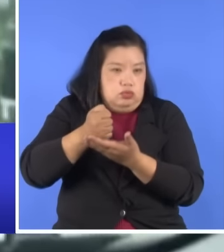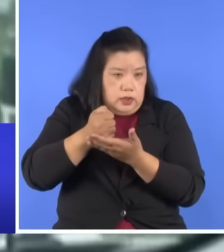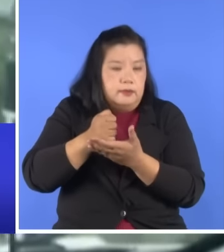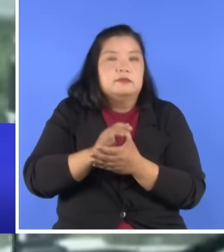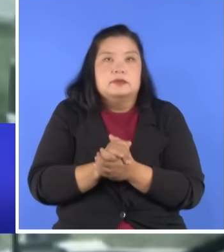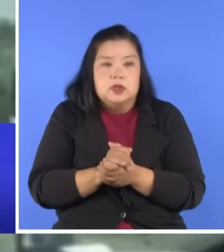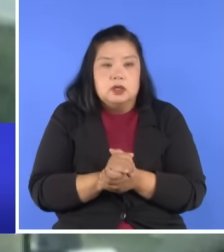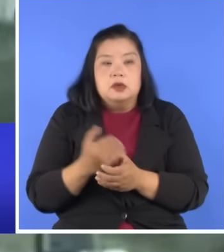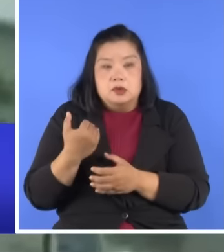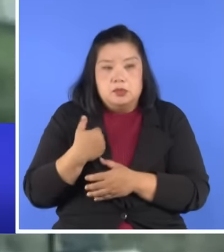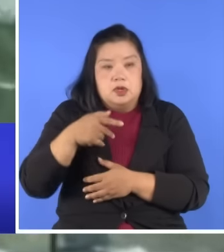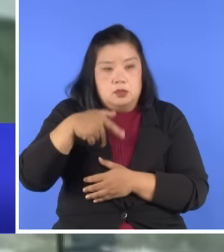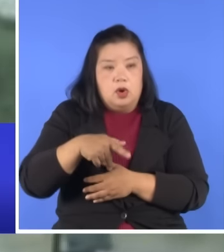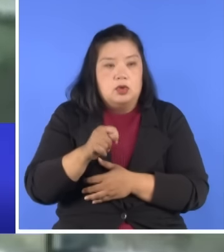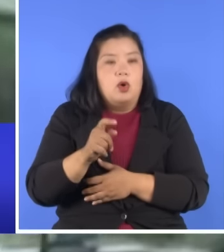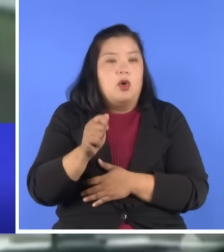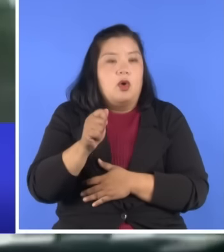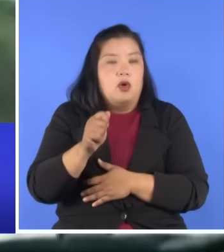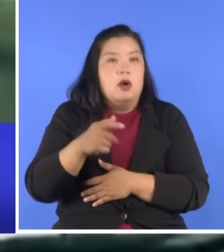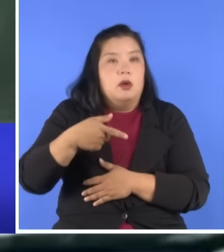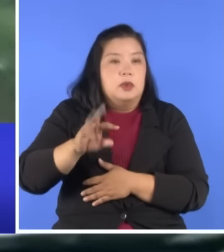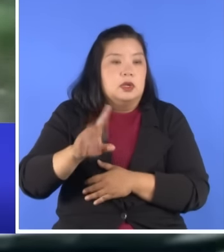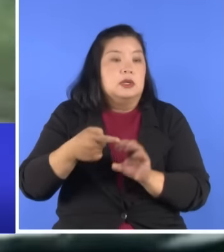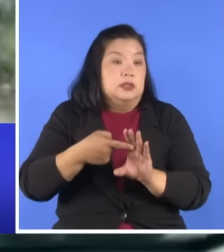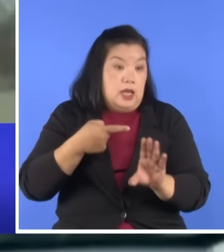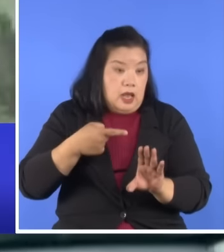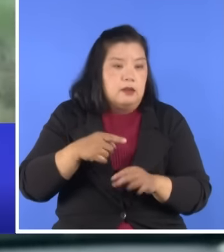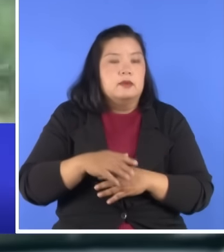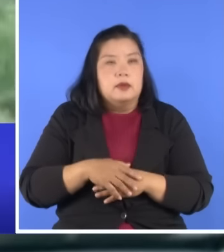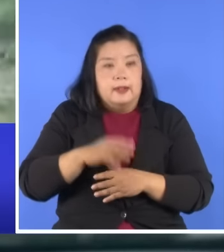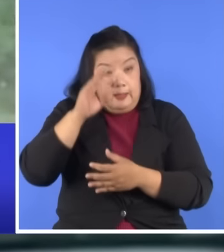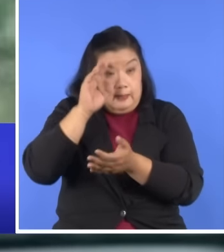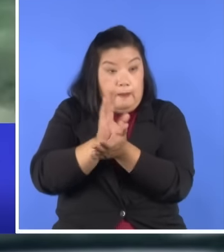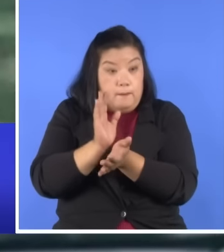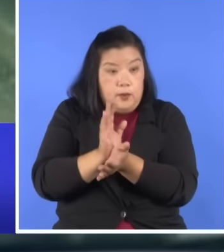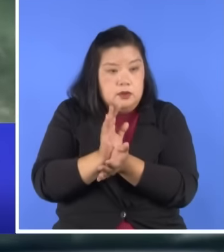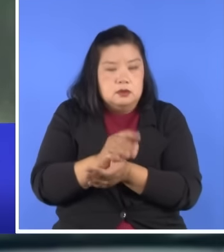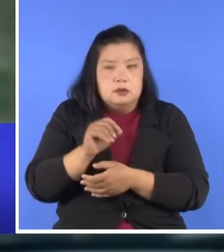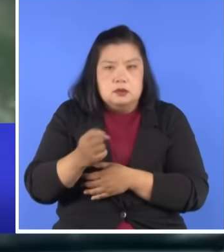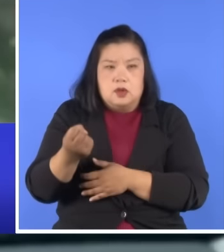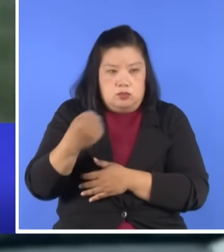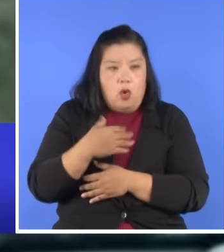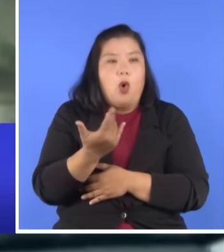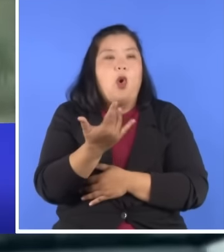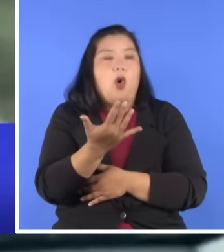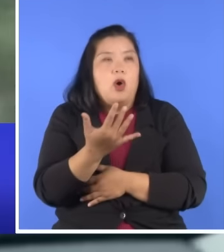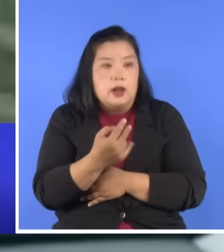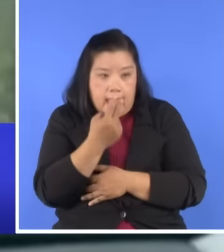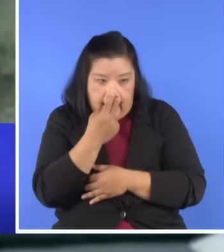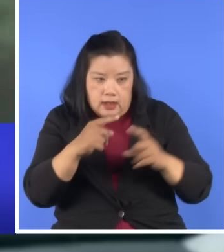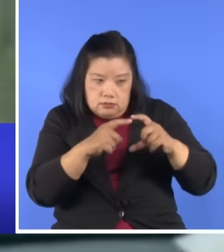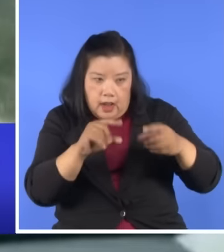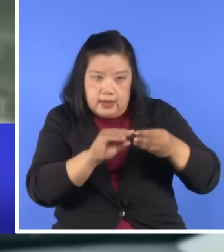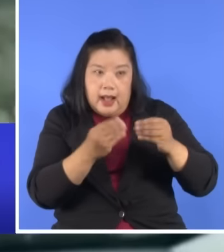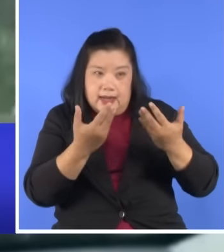นี้ทางพันตำรวจเอกปรีชานิสัยสมผู้กำกับการสถานีตำรวจธรแปลงยาวคือท่านบอกว่าเดี๋ยวจะตามรถบรรทุกคันเนี้ย